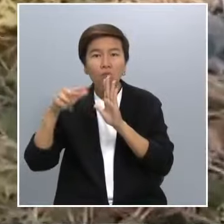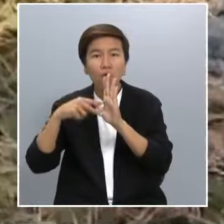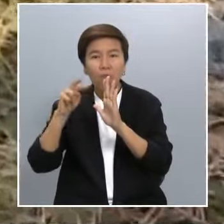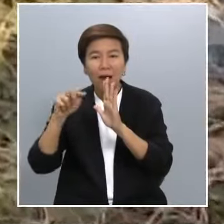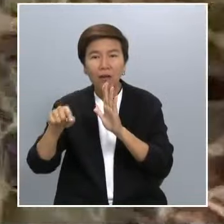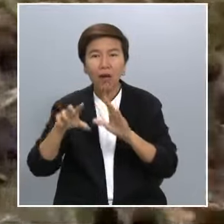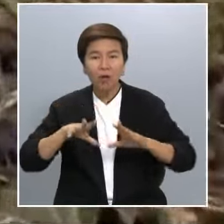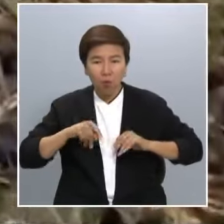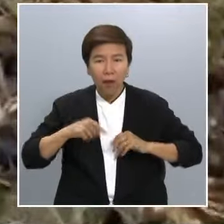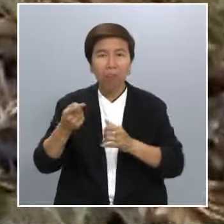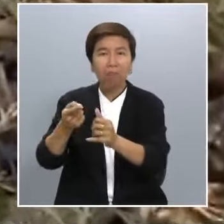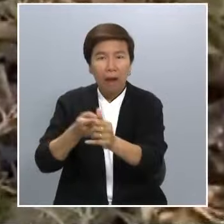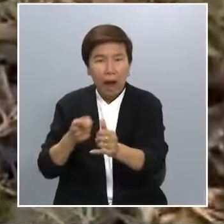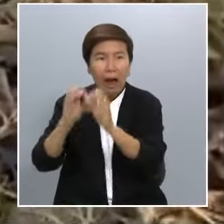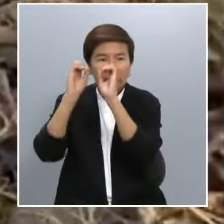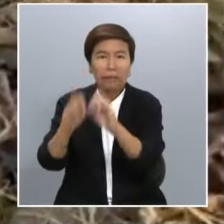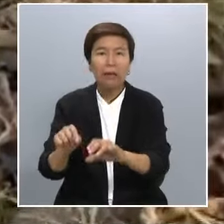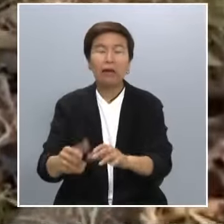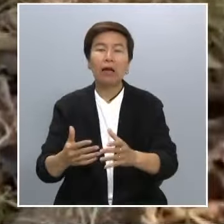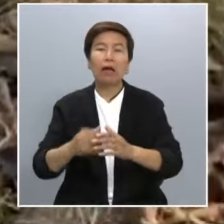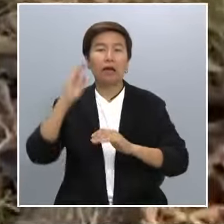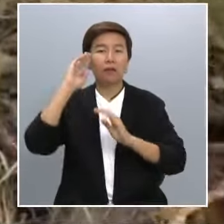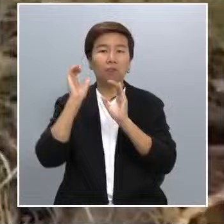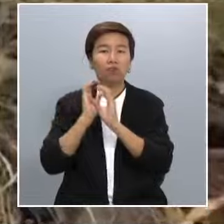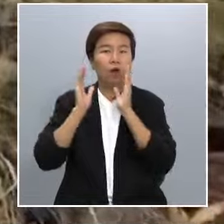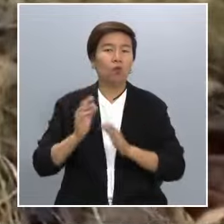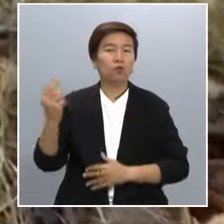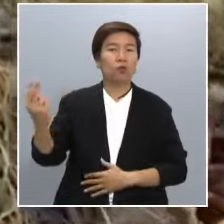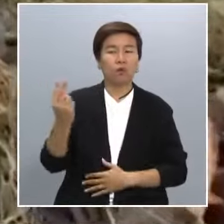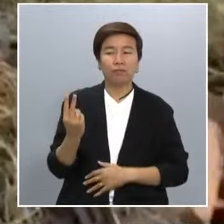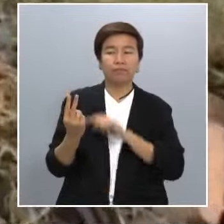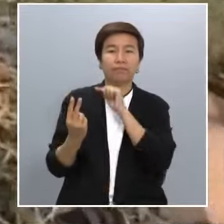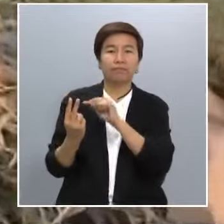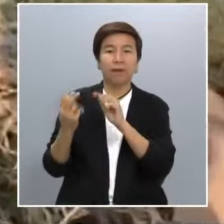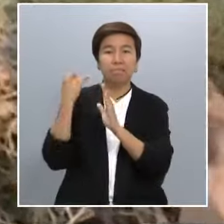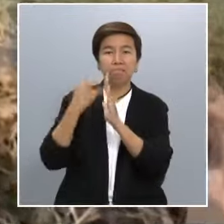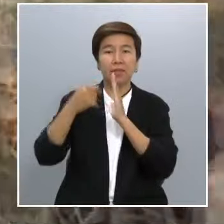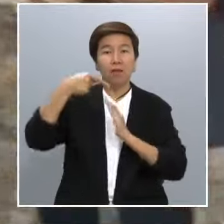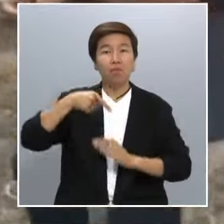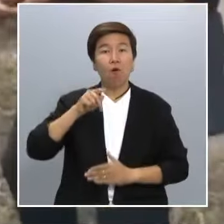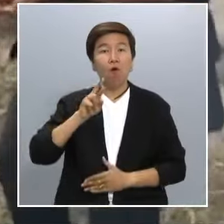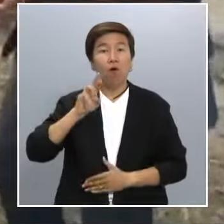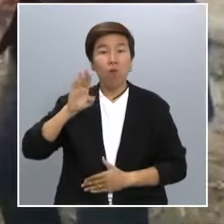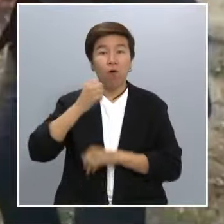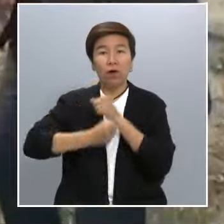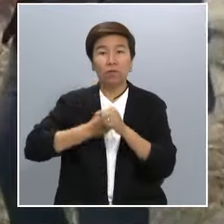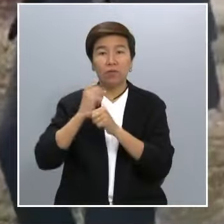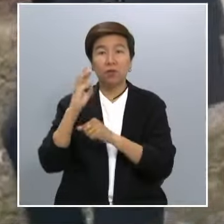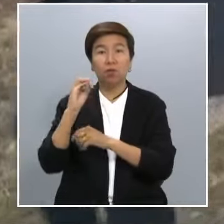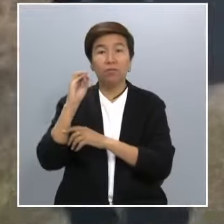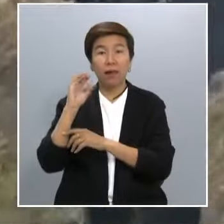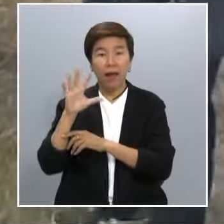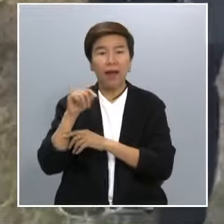ได้มีการแถลงนะคะว่ามีตำรวจ2นายที่ผิดวินัยตามพ.ร.บ.ตำรวจปี65แล้วก็มี1นายที่ผิดตามมา